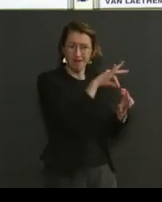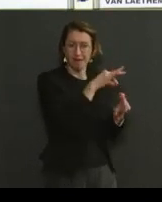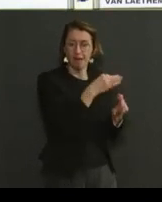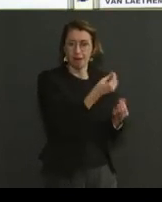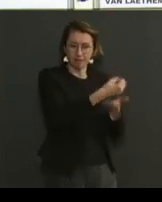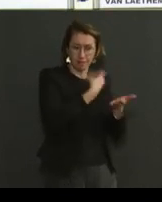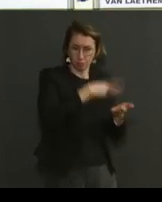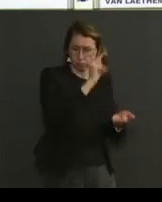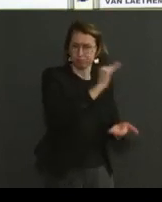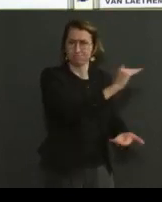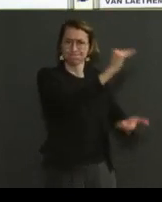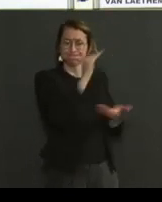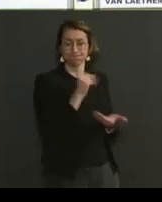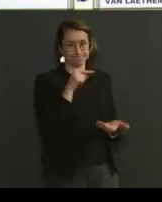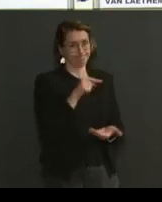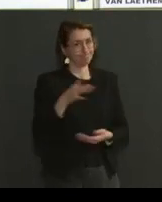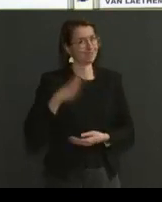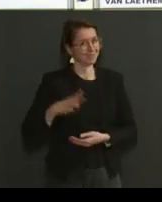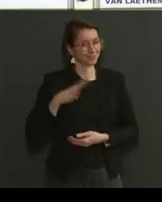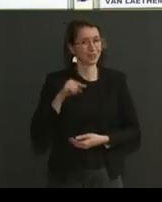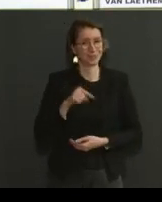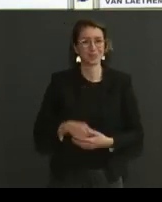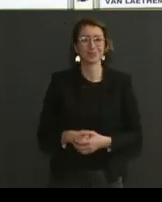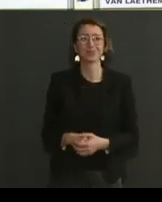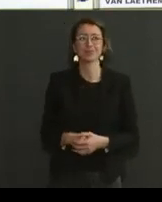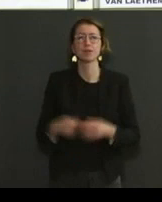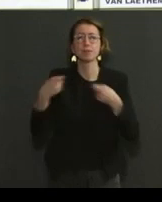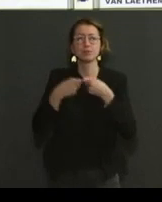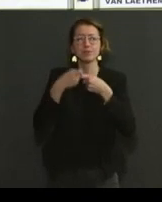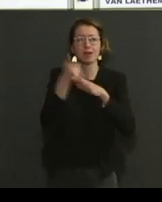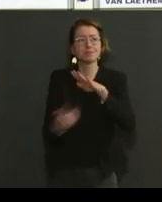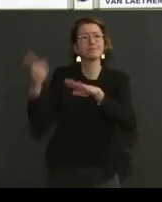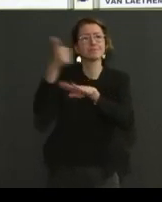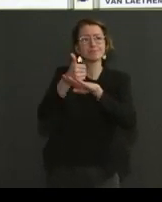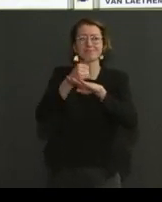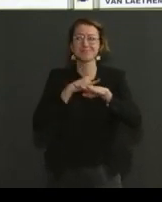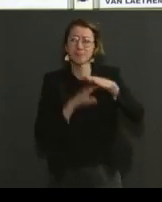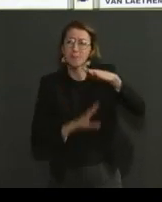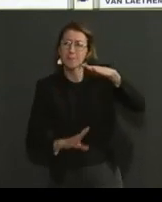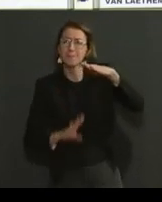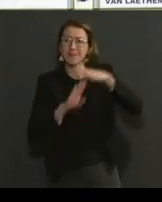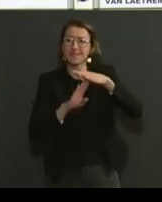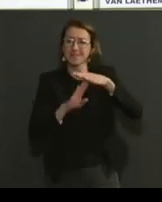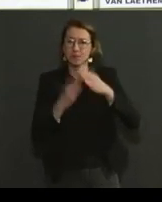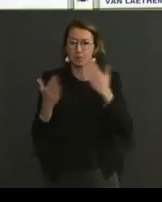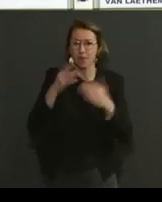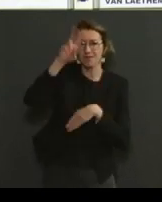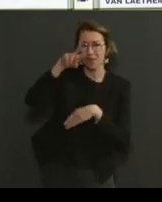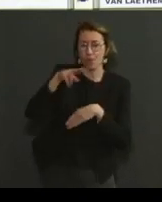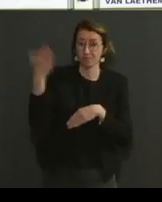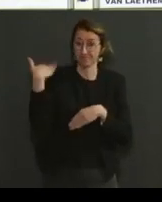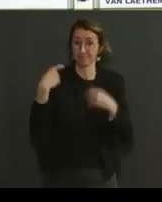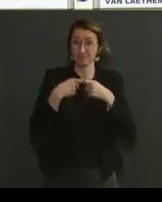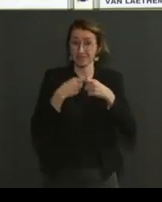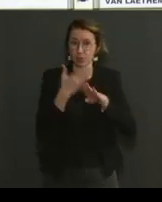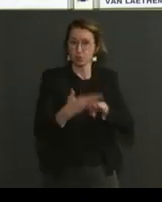région de Bruxelles-Capitale, le pic se produit plus tôt qu'en Flandre, tant dans les eaux usées que parmi la population. Et